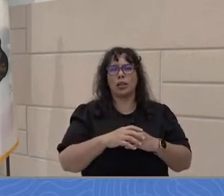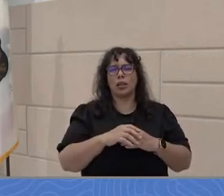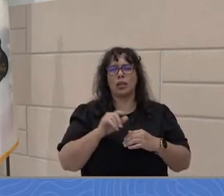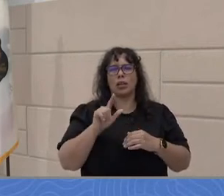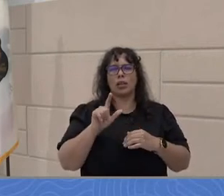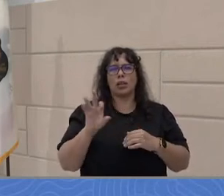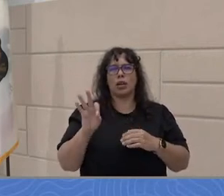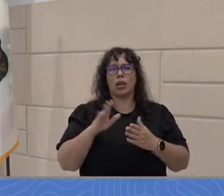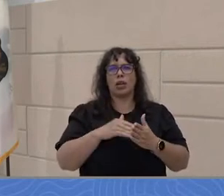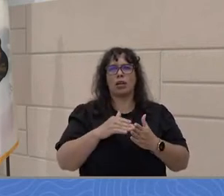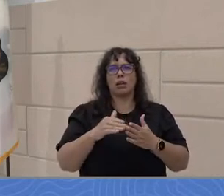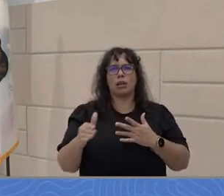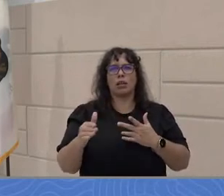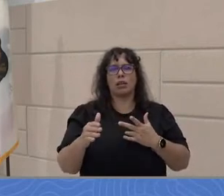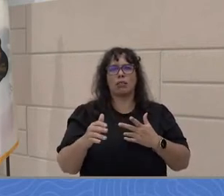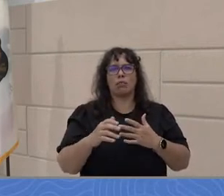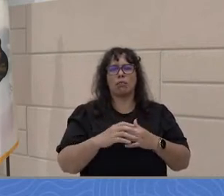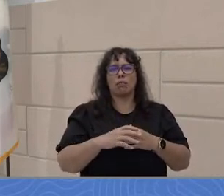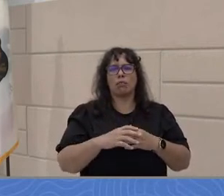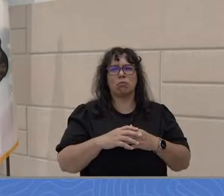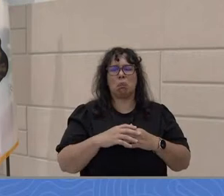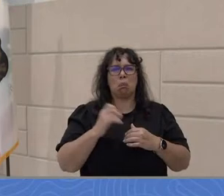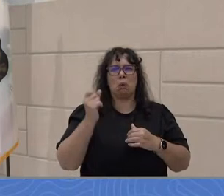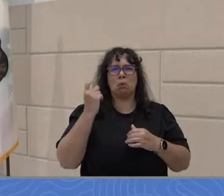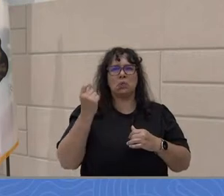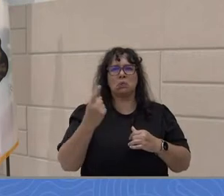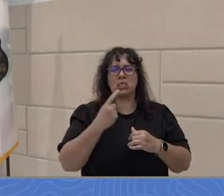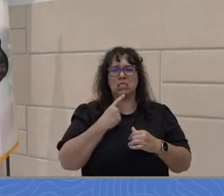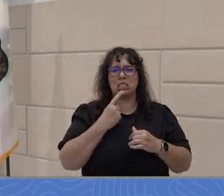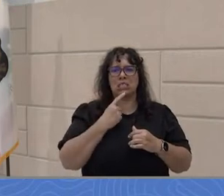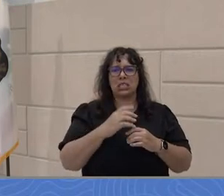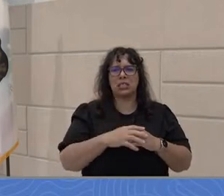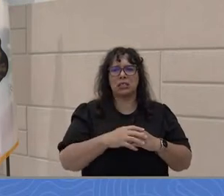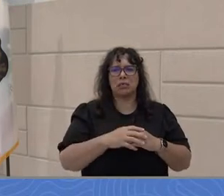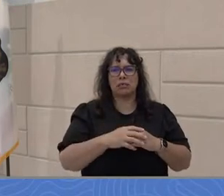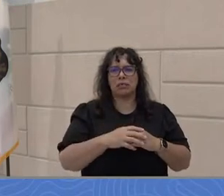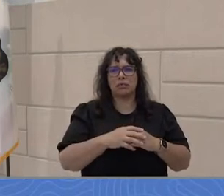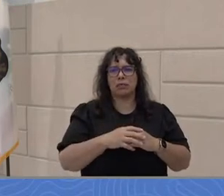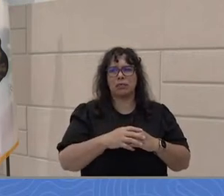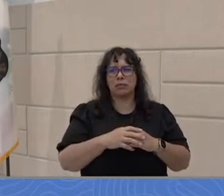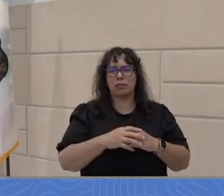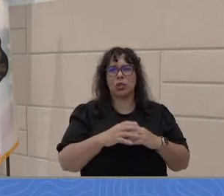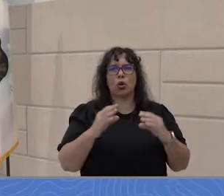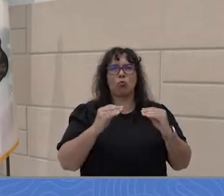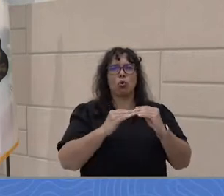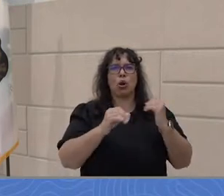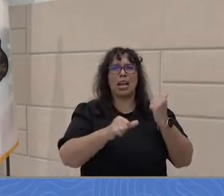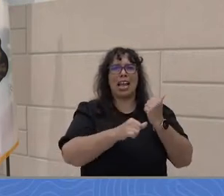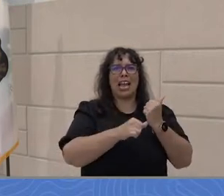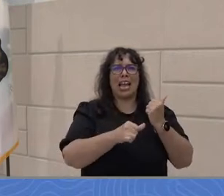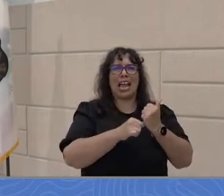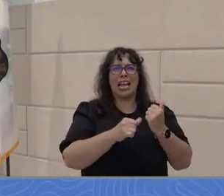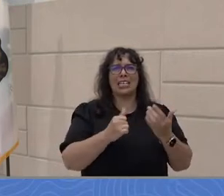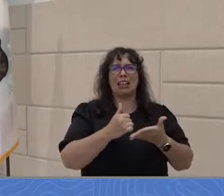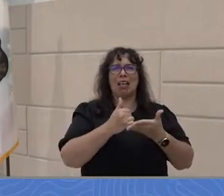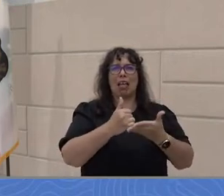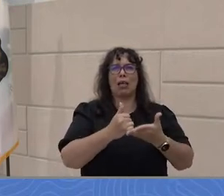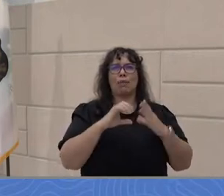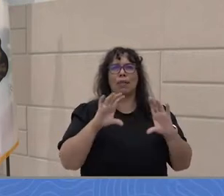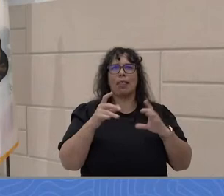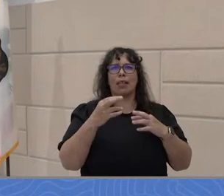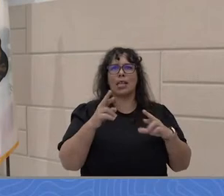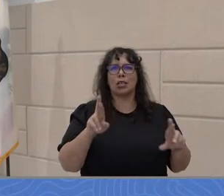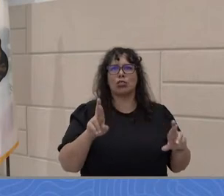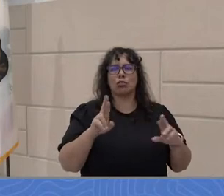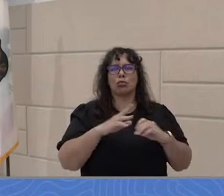ចង់ឃើញក្មេងដែលគ្នាមកពីក្រុមគ្រួសារក្រីក្រនឹងទទួលភាពអត់ឃ្លាននោះទេយើងមានលុយច្រើនដូច្នេះសូមជួយ